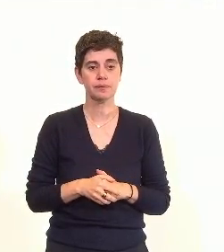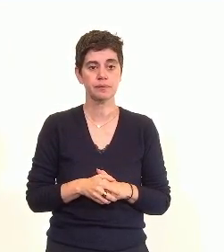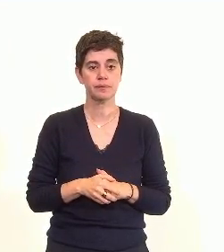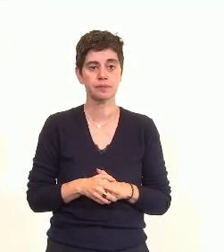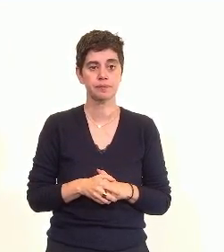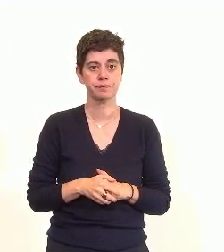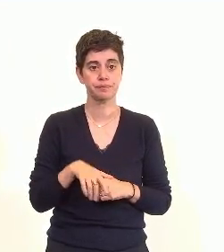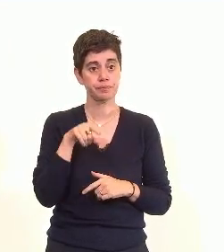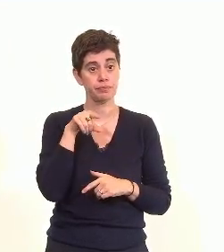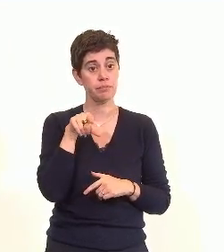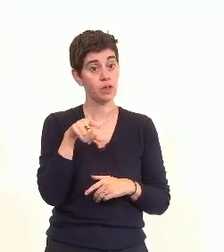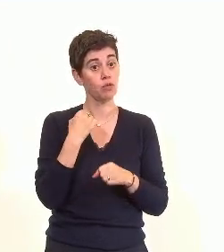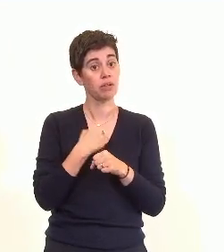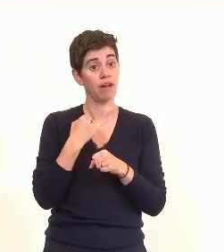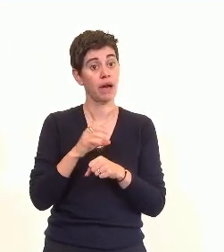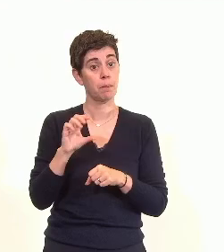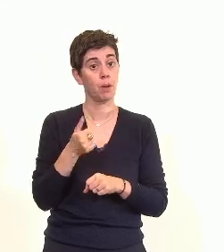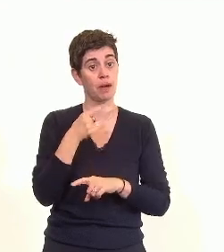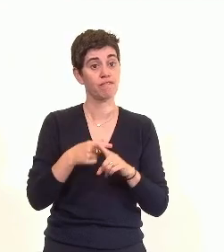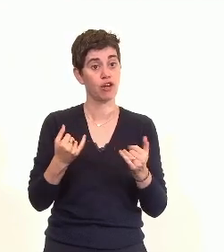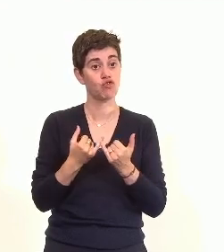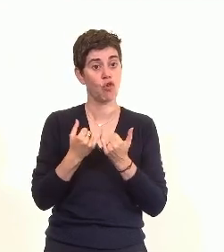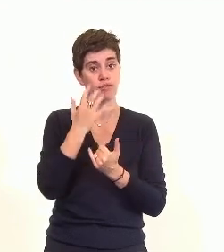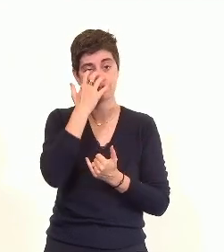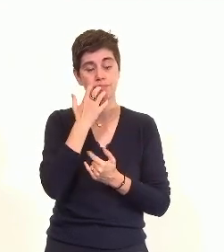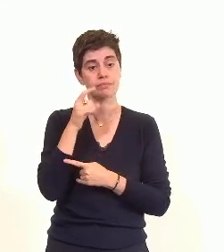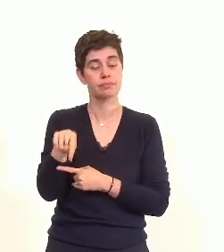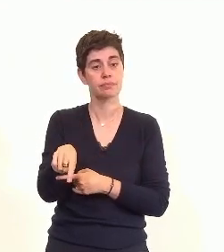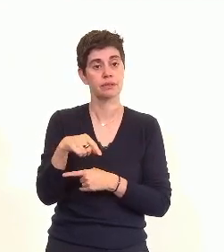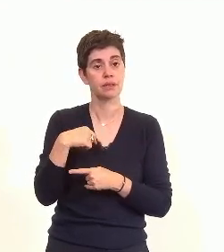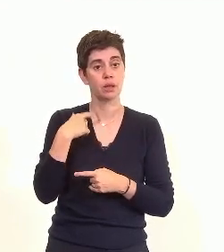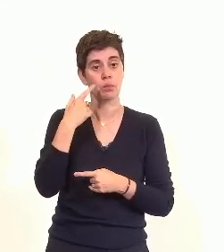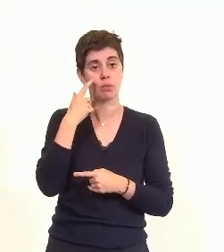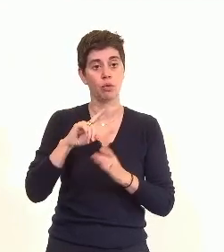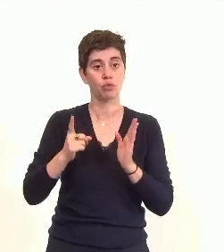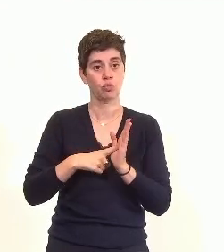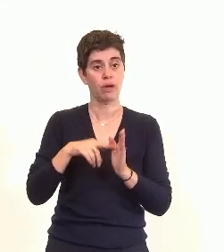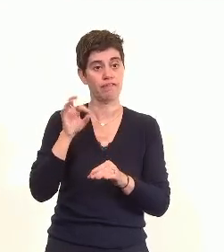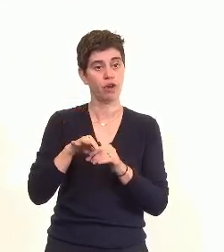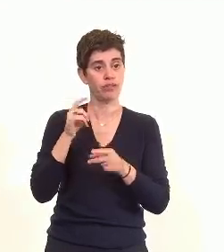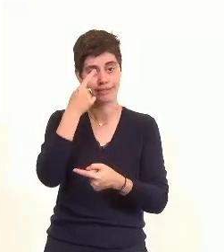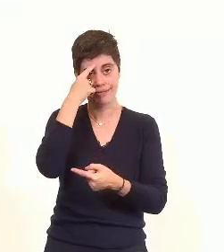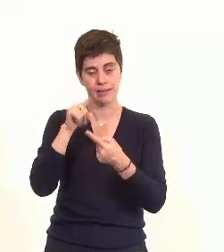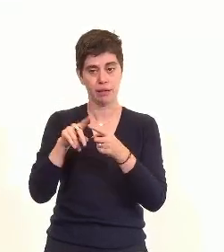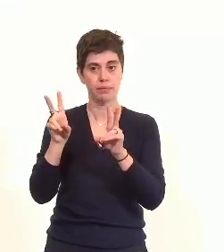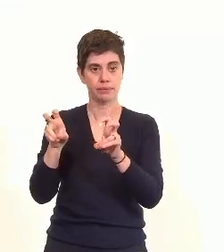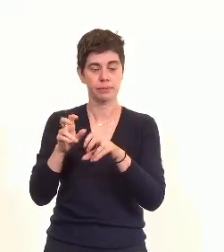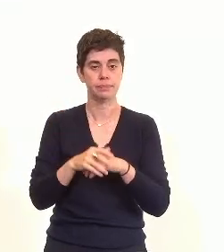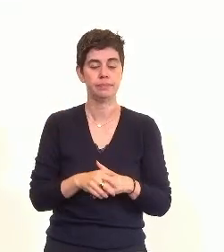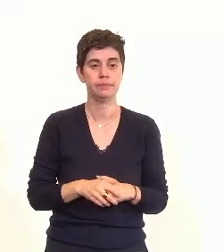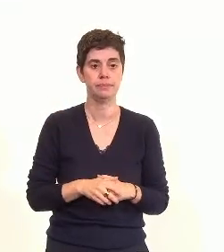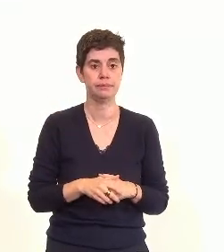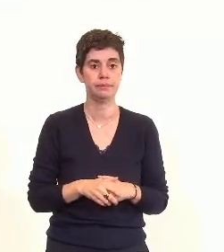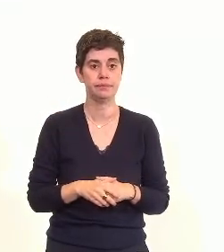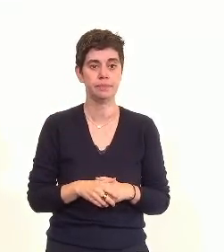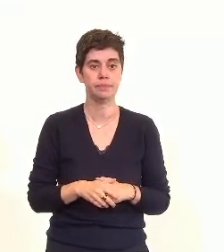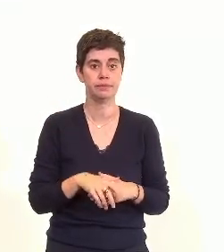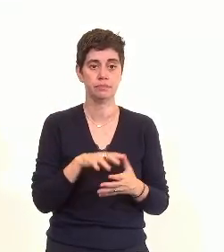d'affiches, d'un jeu de société. Le guide et le serious game ont eu le plus de votes, c'est donc ce qu'on